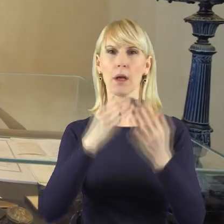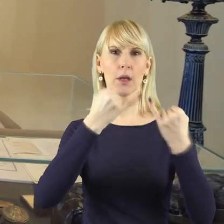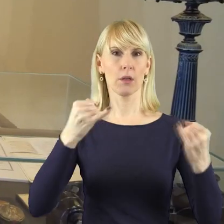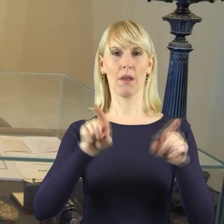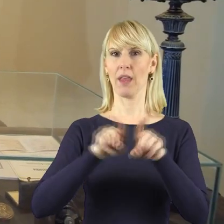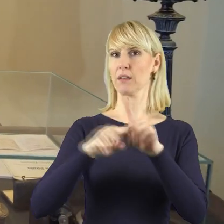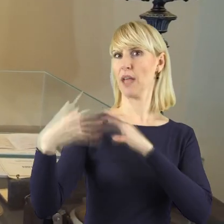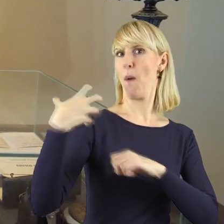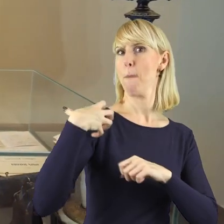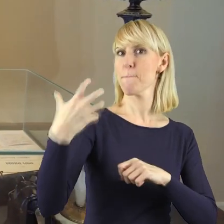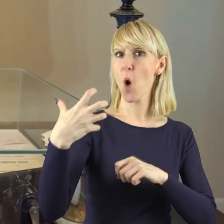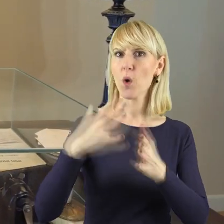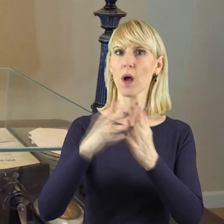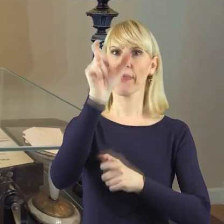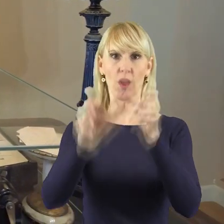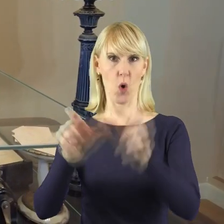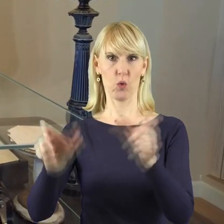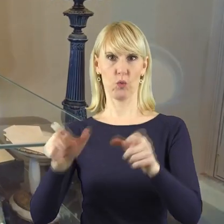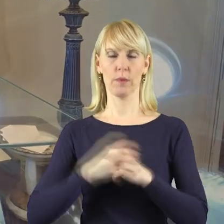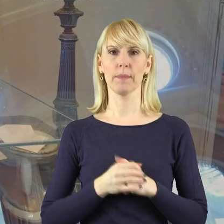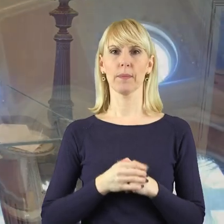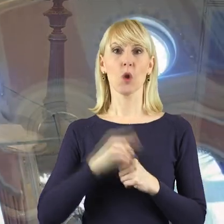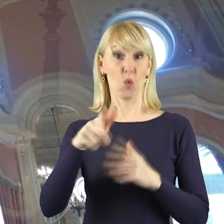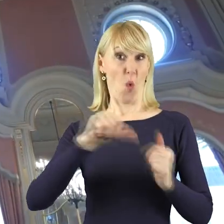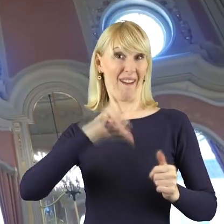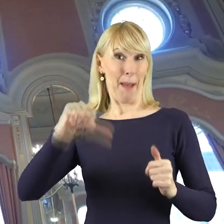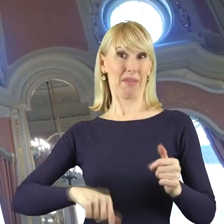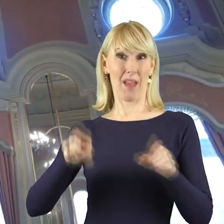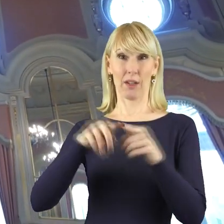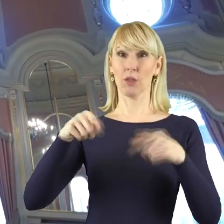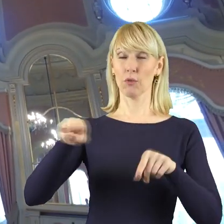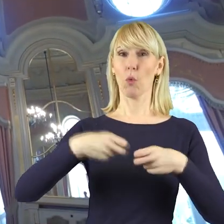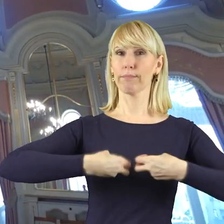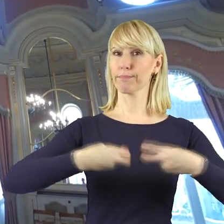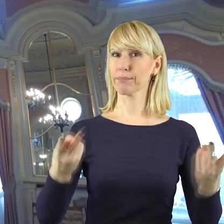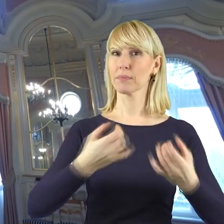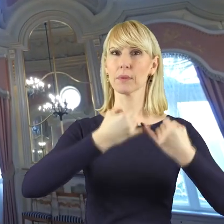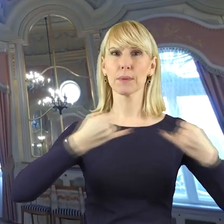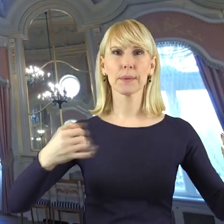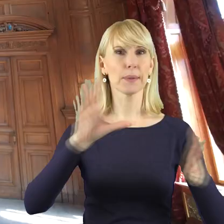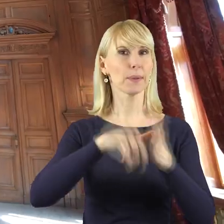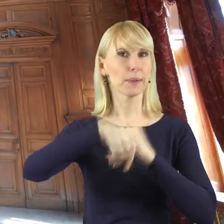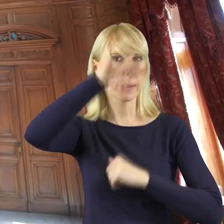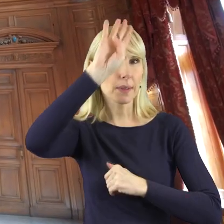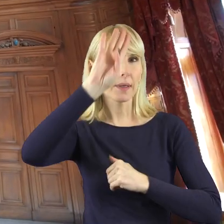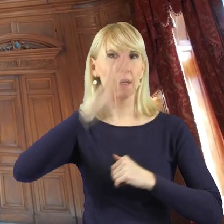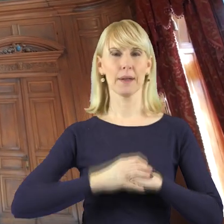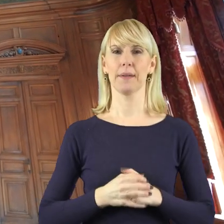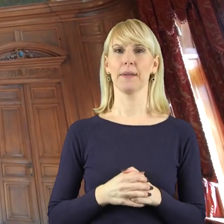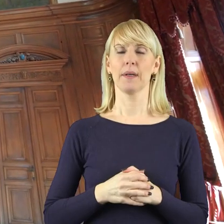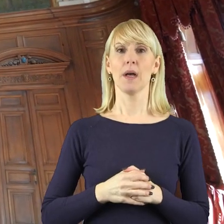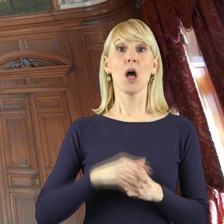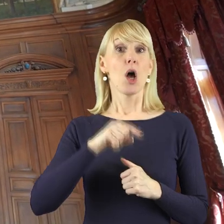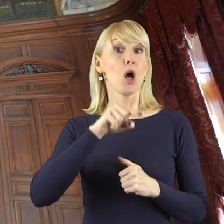świat wielkiego łódzkiego przemysłu i kapitału, który rozsławił Łódź i Lodzermenszów. Doskonałym